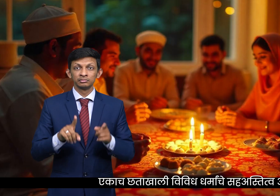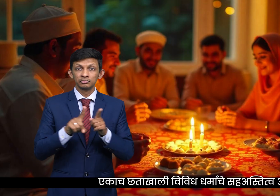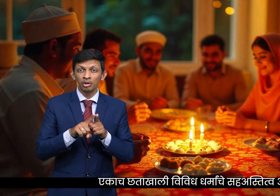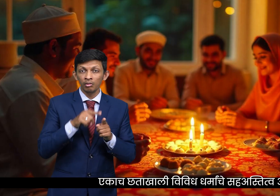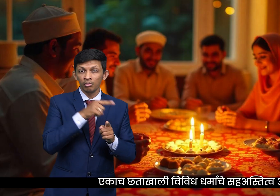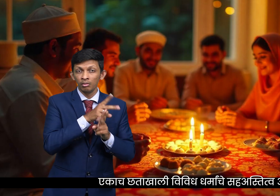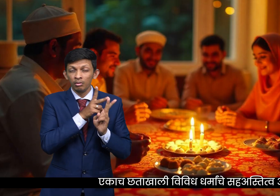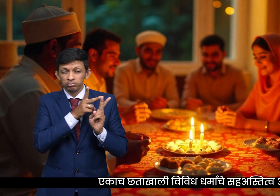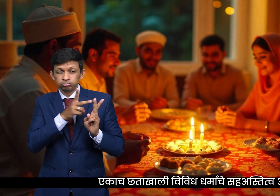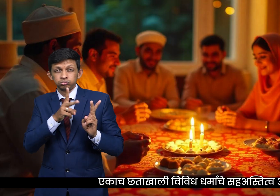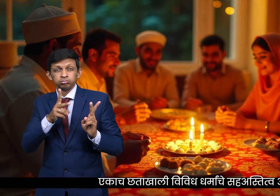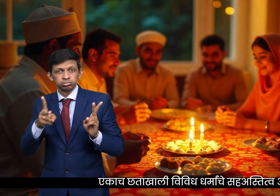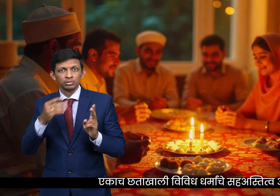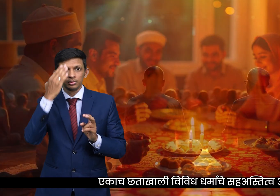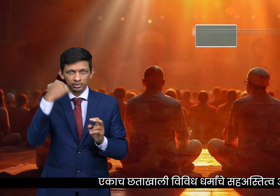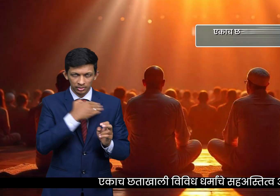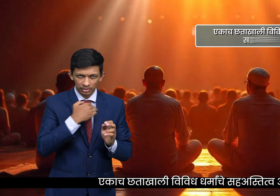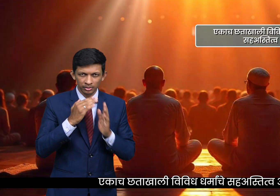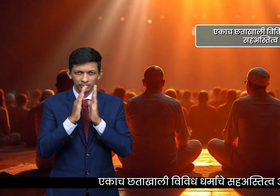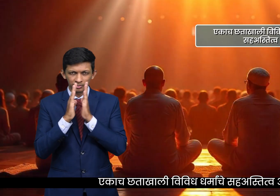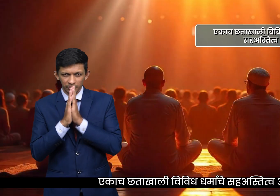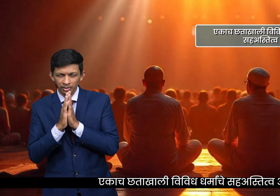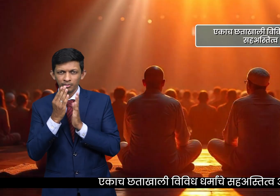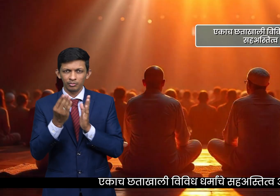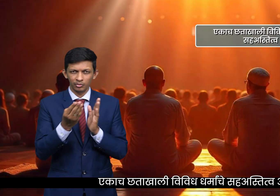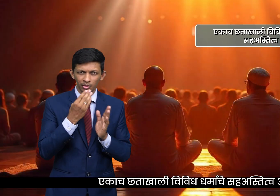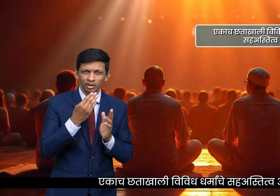एकाच छताखाली विविध धर्मांचे सह अस्तित्व आहे.